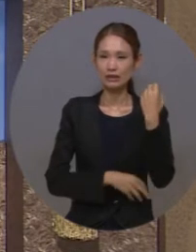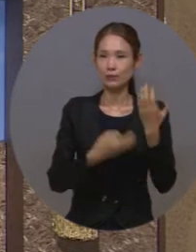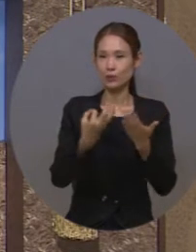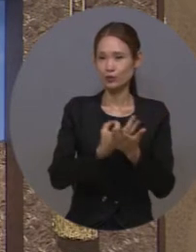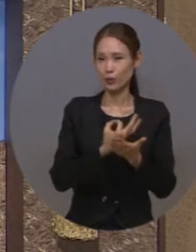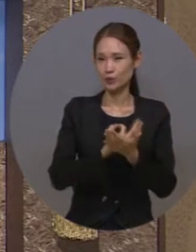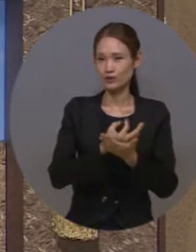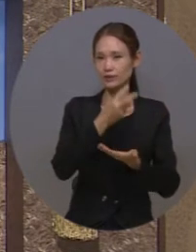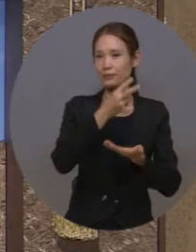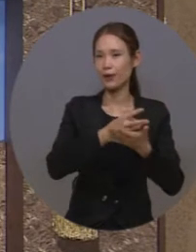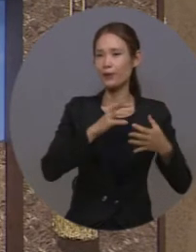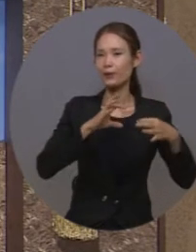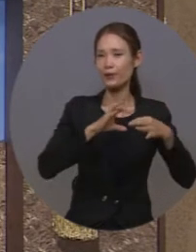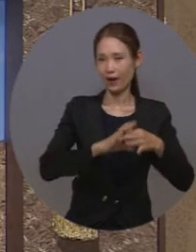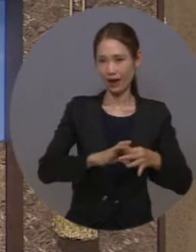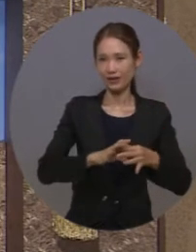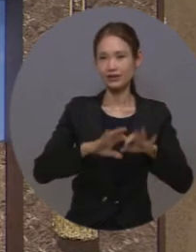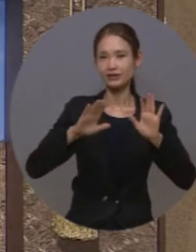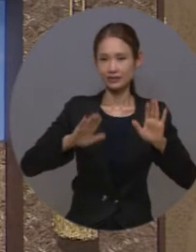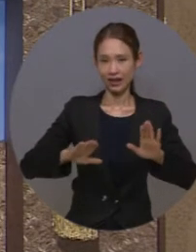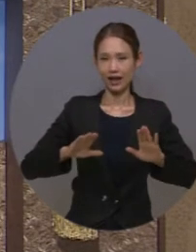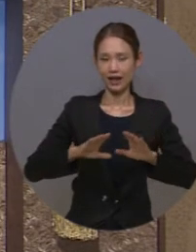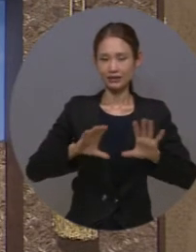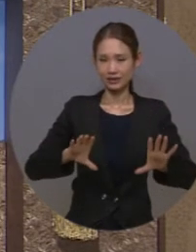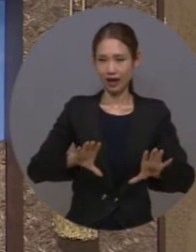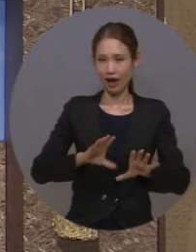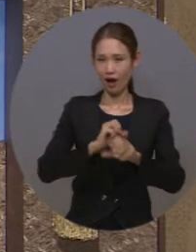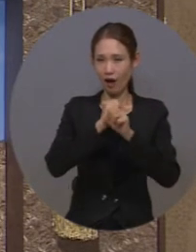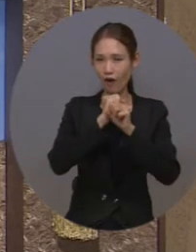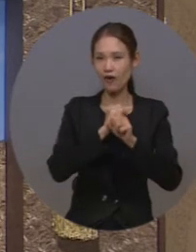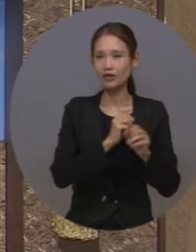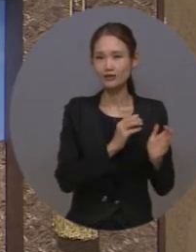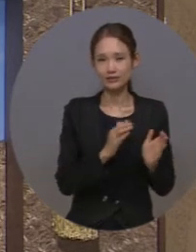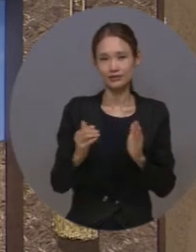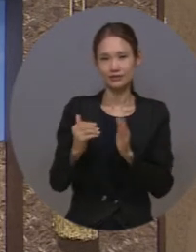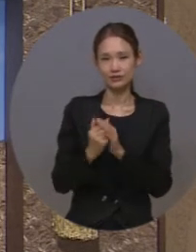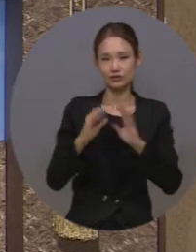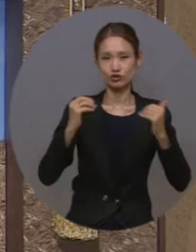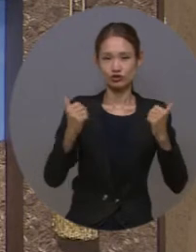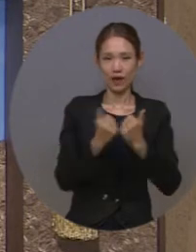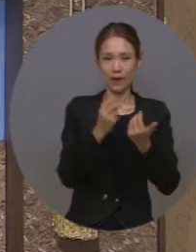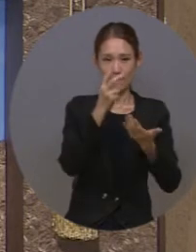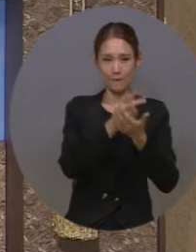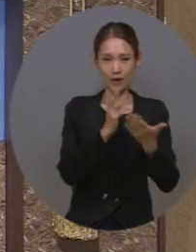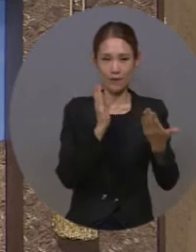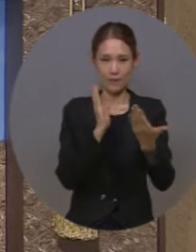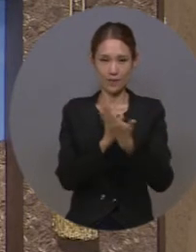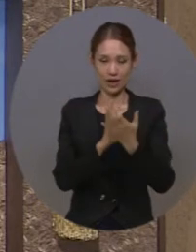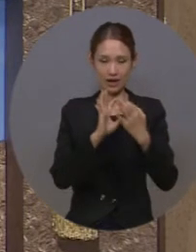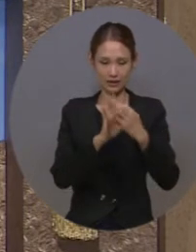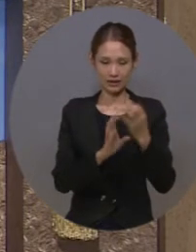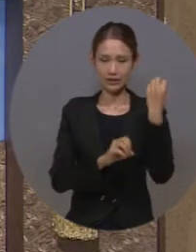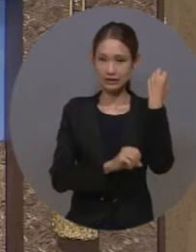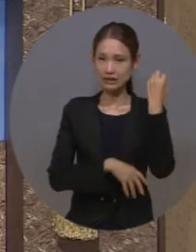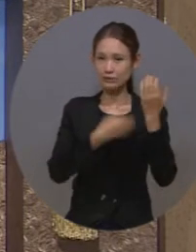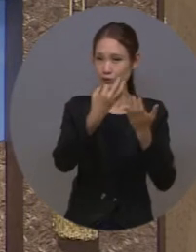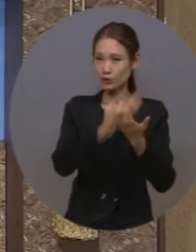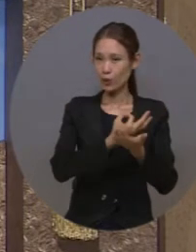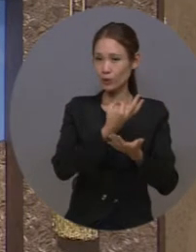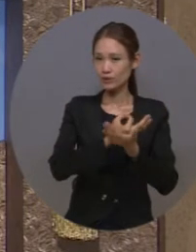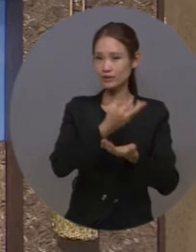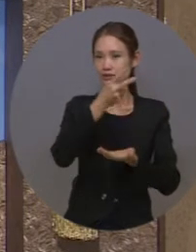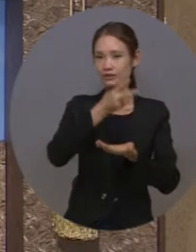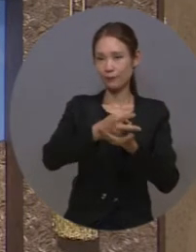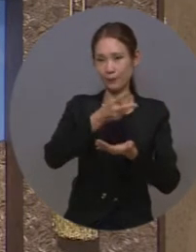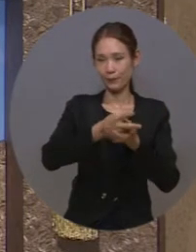기본소득 조례를 제가 올해 잘 정리를 해가지고 국회 복귀하고 맞게끔 네. 조례를 기본소득 조례를 좀